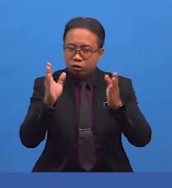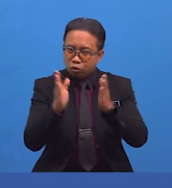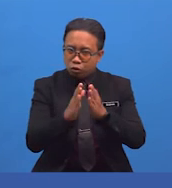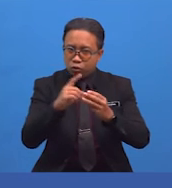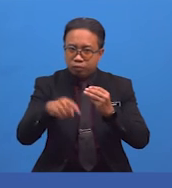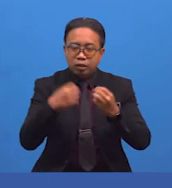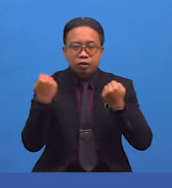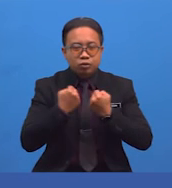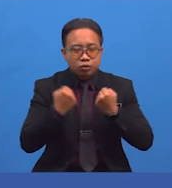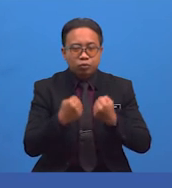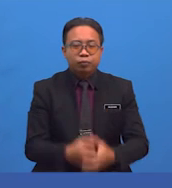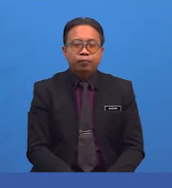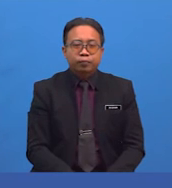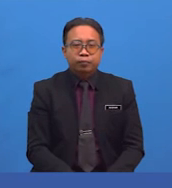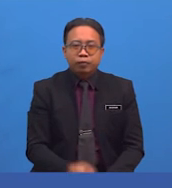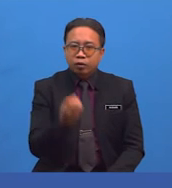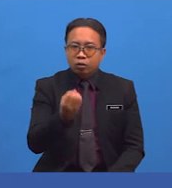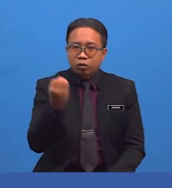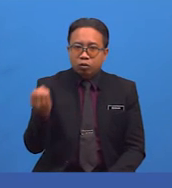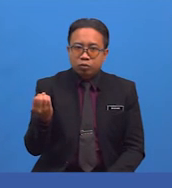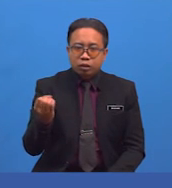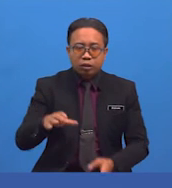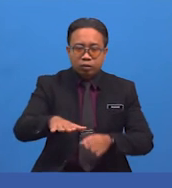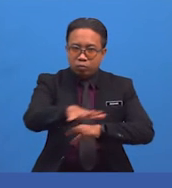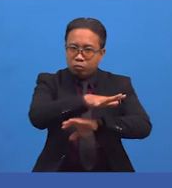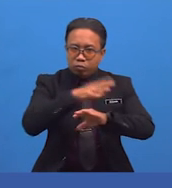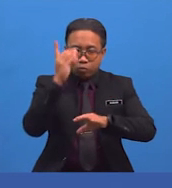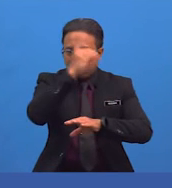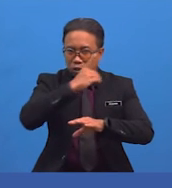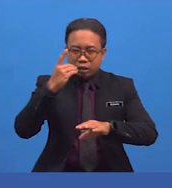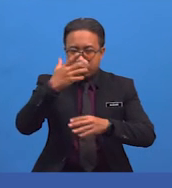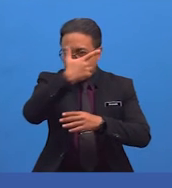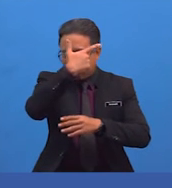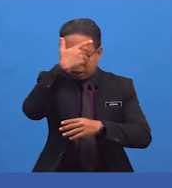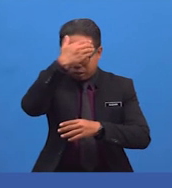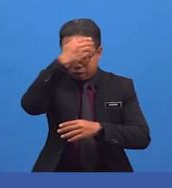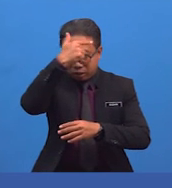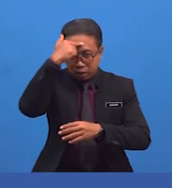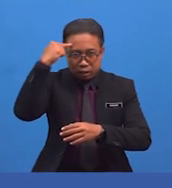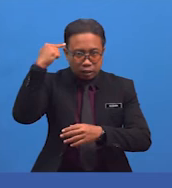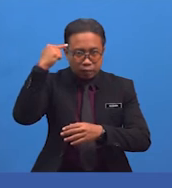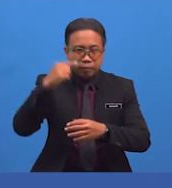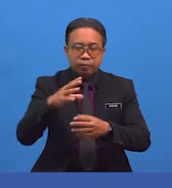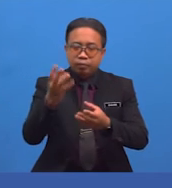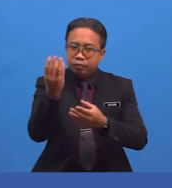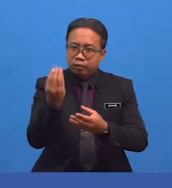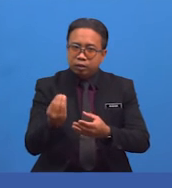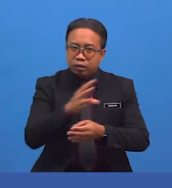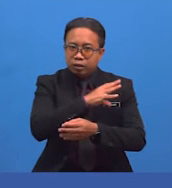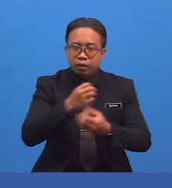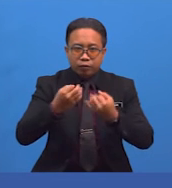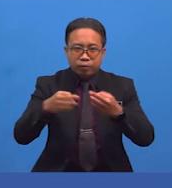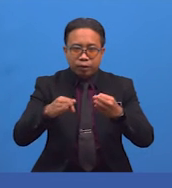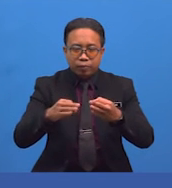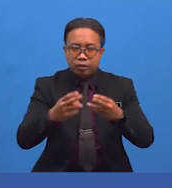disejukkan. Dan juga objek dengan permukaan yang gelap dan kusam menyerap dan